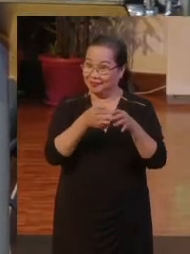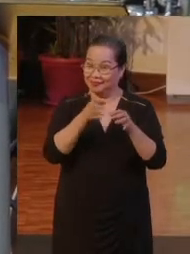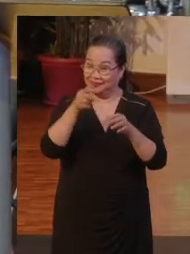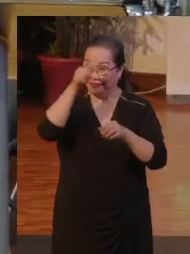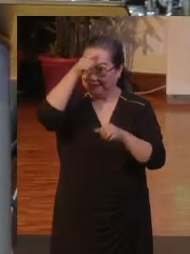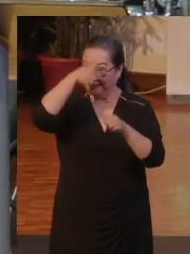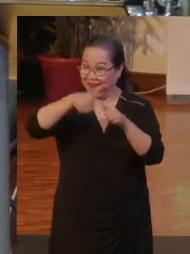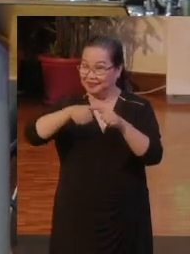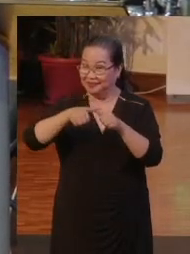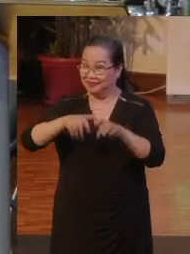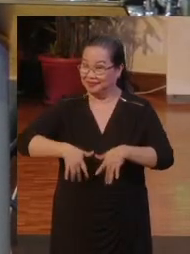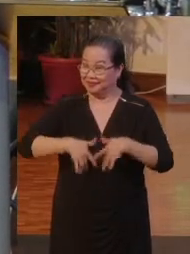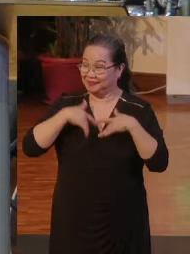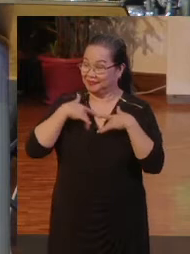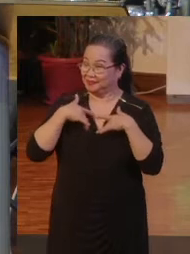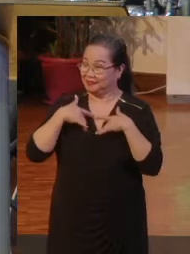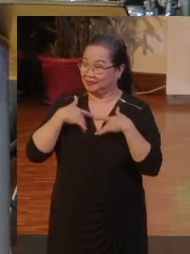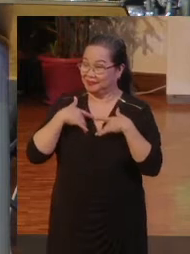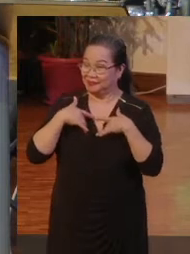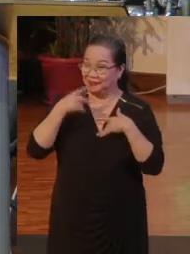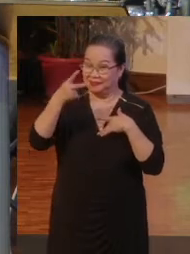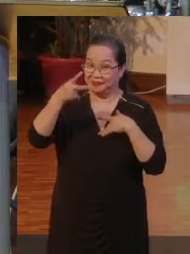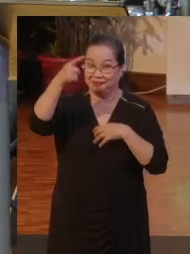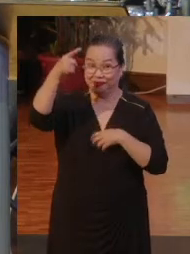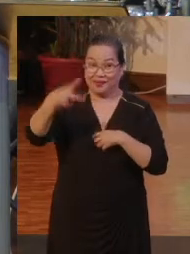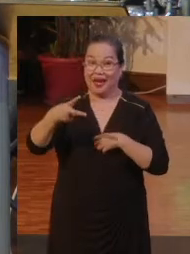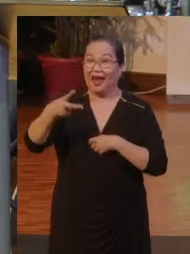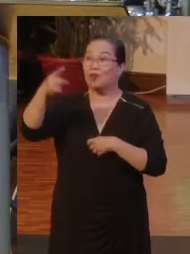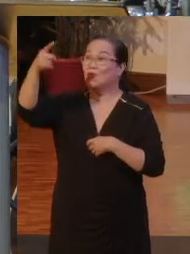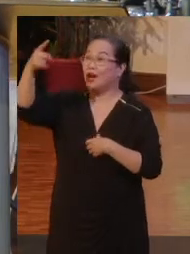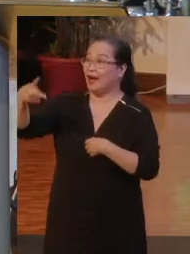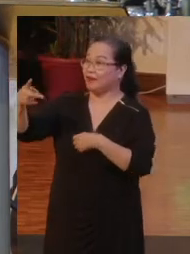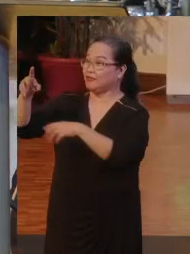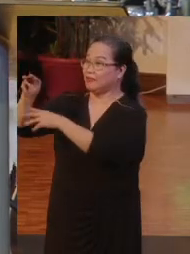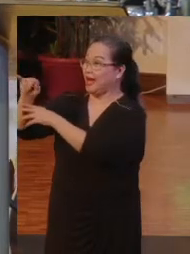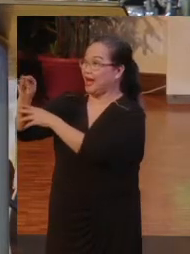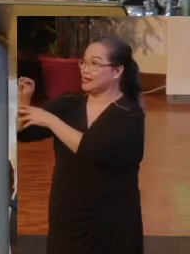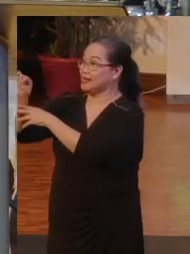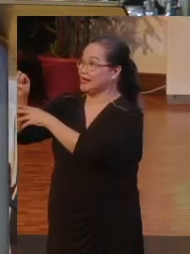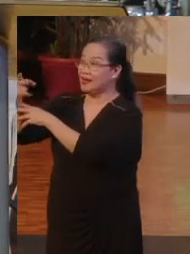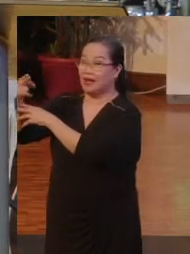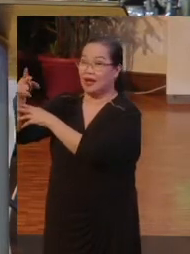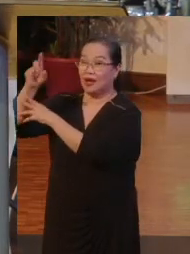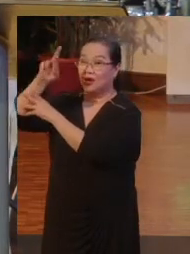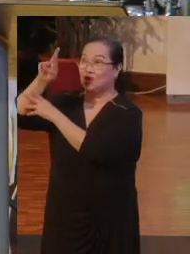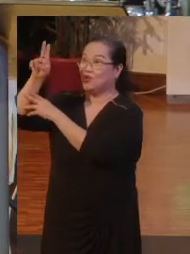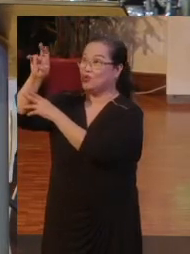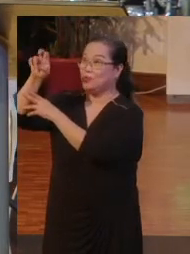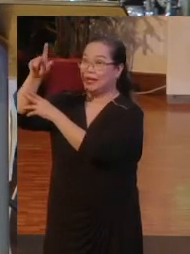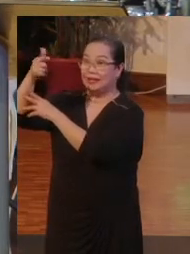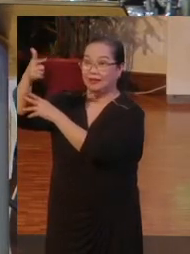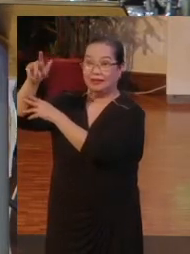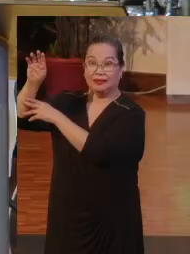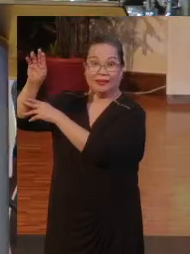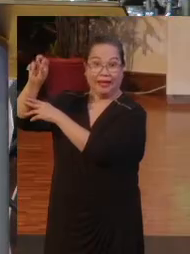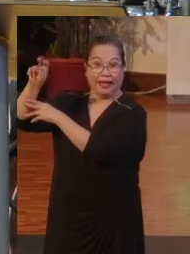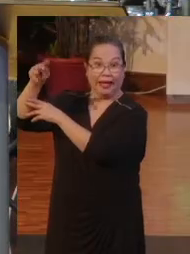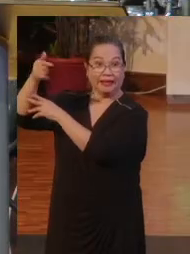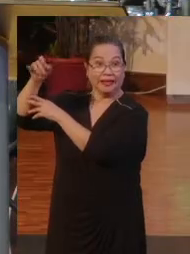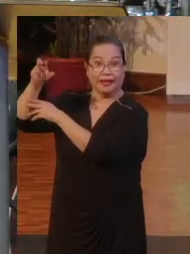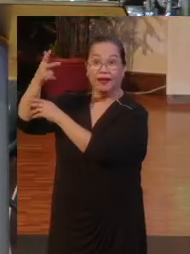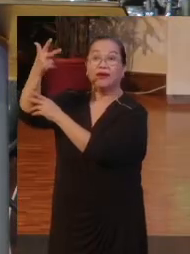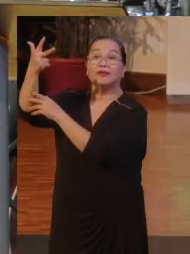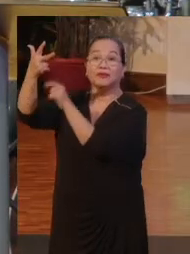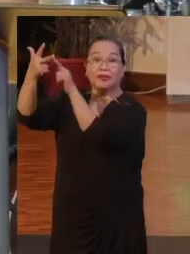naalala nyo sa ating lesson, yung 2.5 tribes ni Manasseh, ni Reuben at ni Gad. Yung pong area